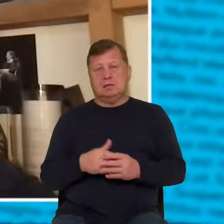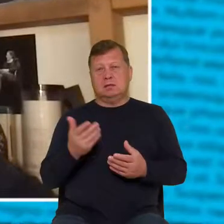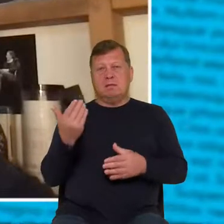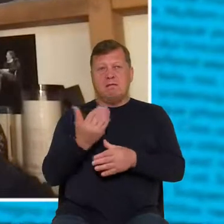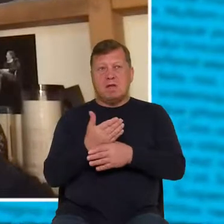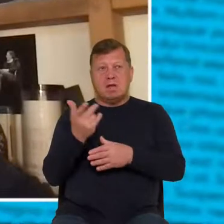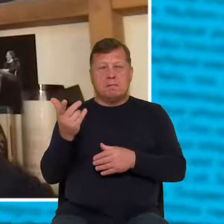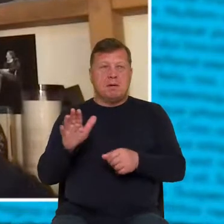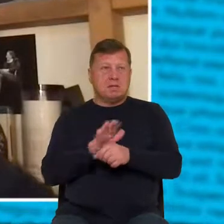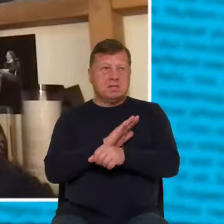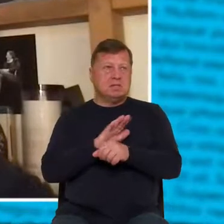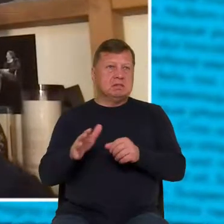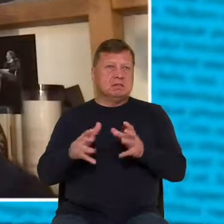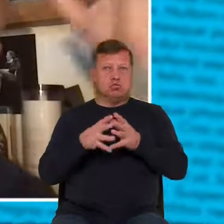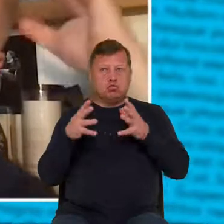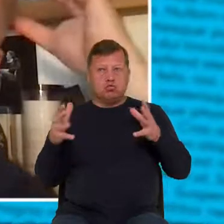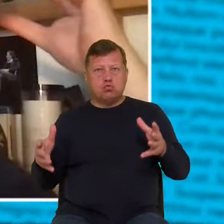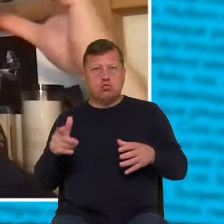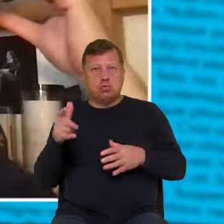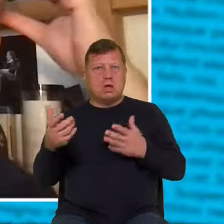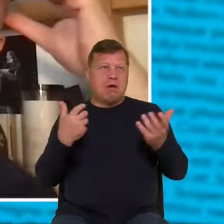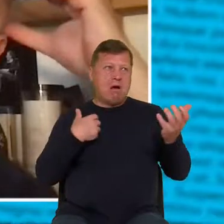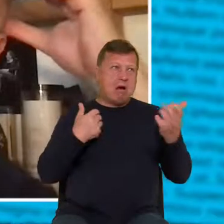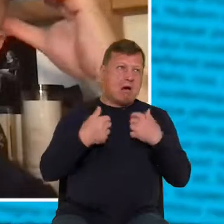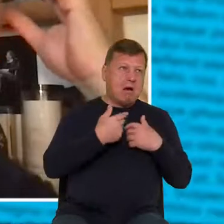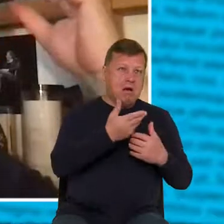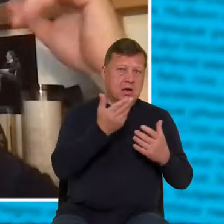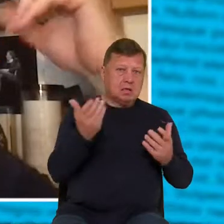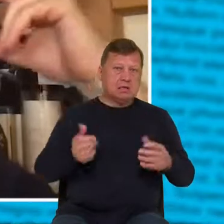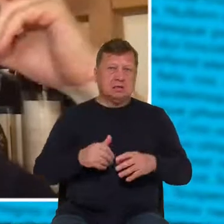firmy, przedsiębiorstwa, korporacje, artyści